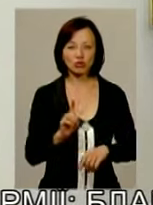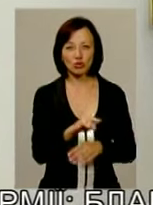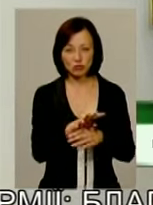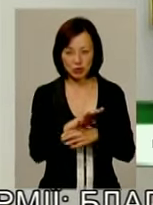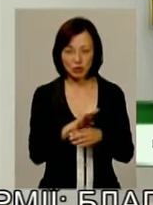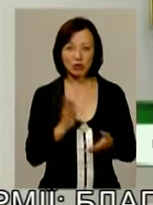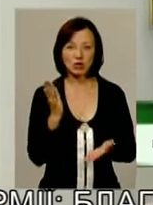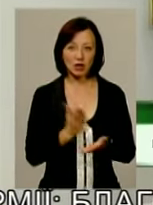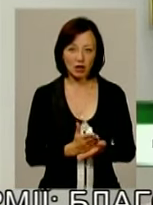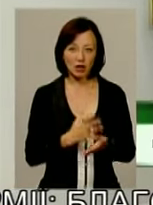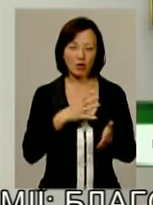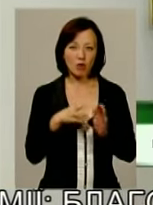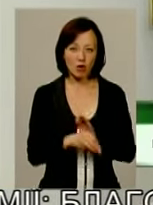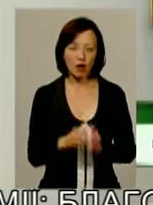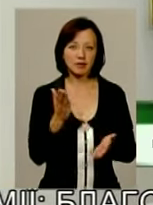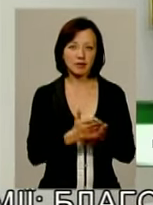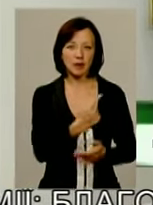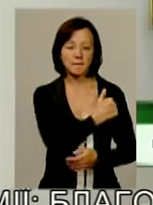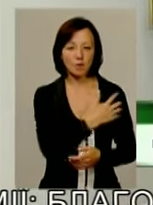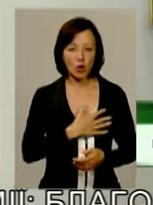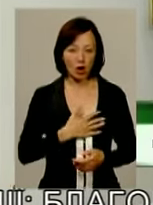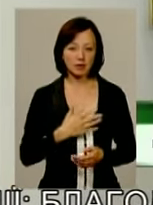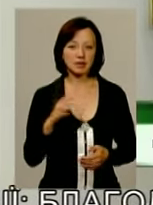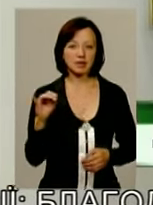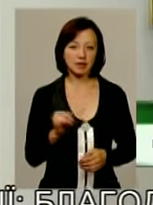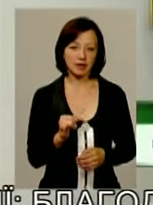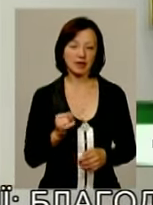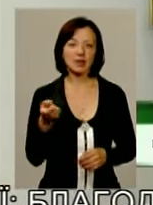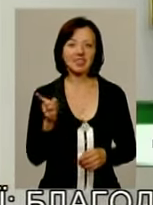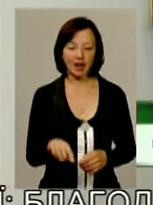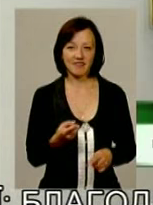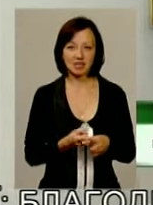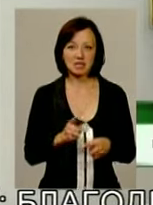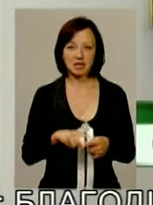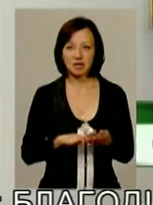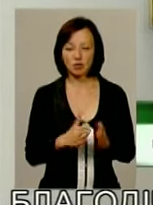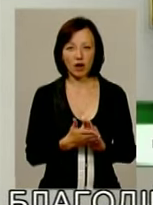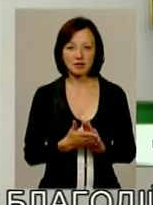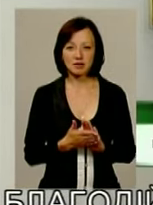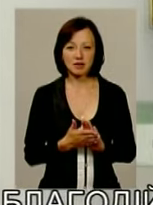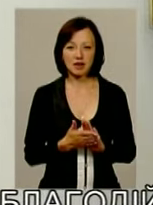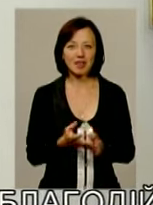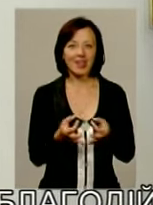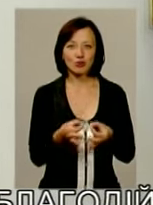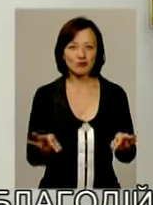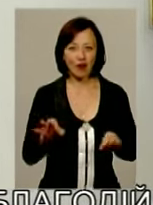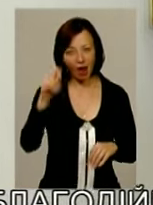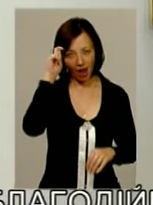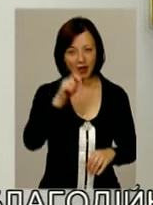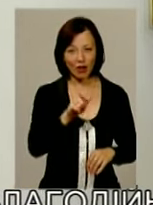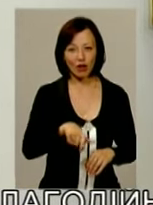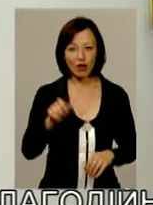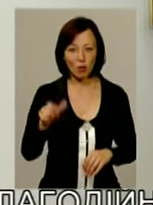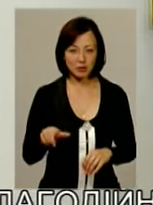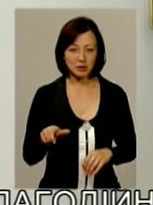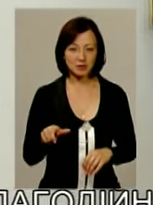є втрати, є поранені. І навіть ця ситуація не дозволяє хлопцям вийти з того,